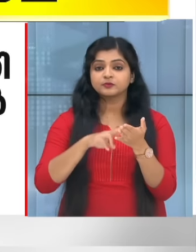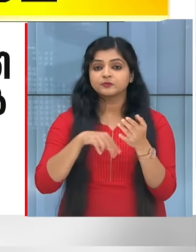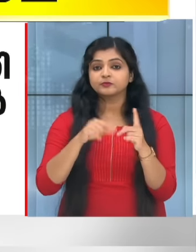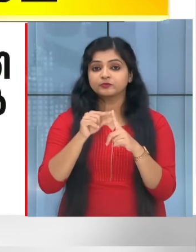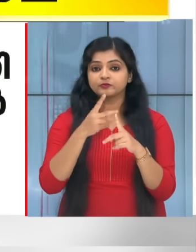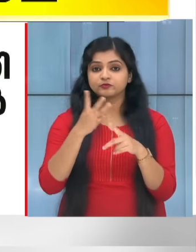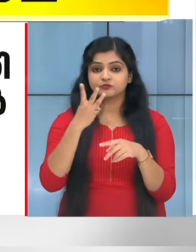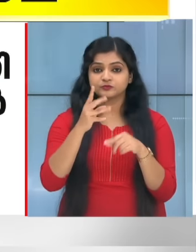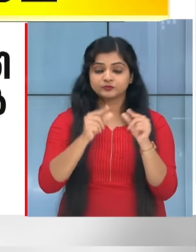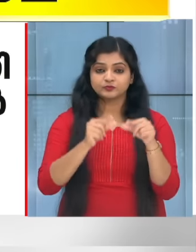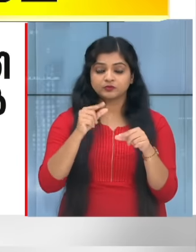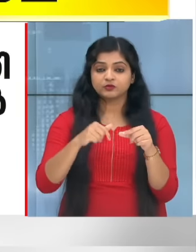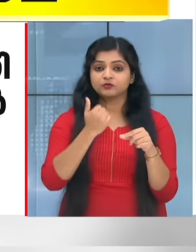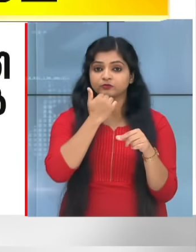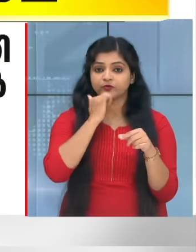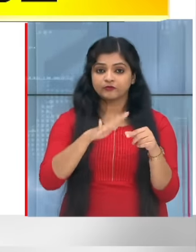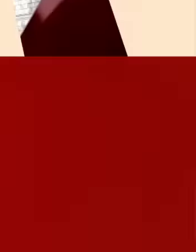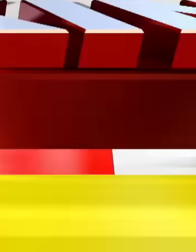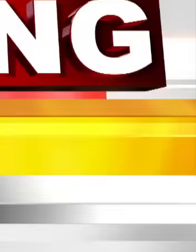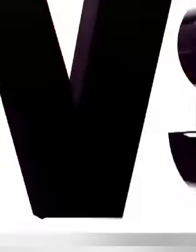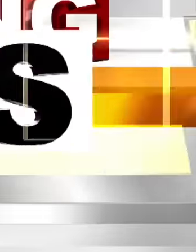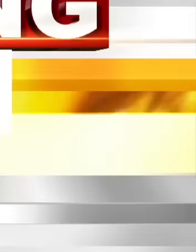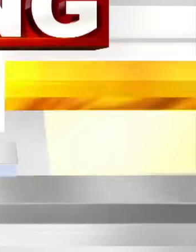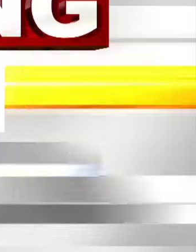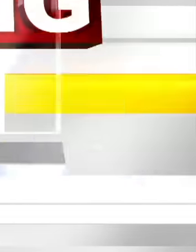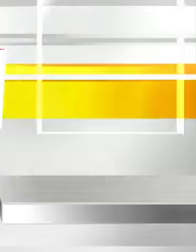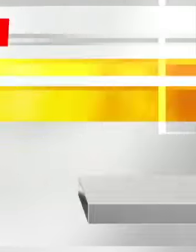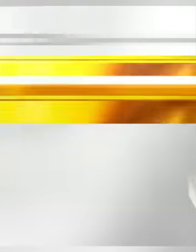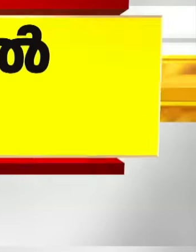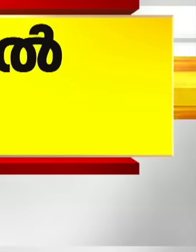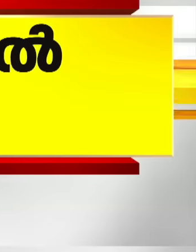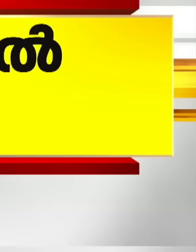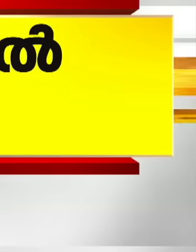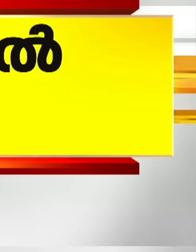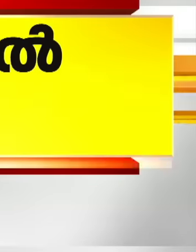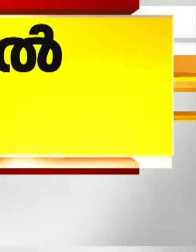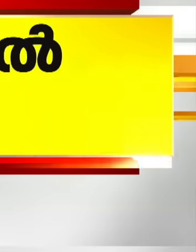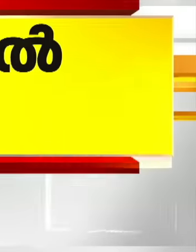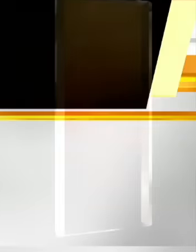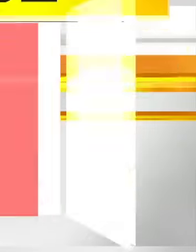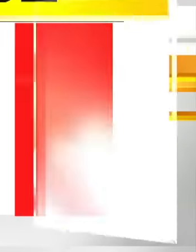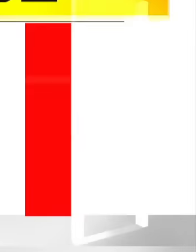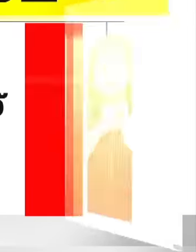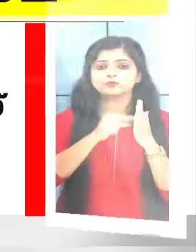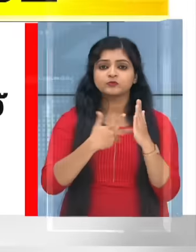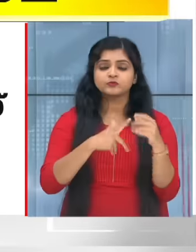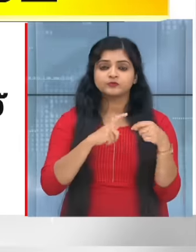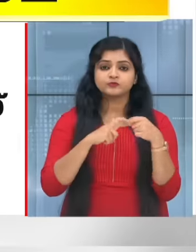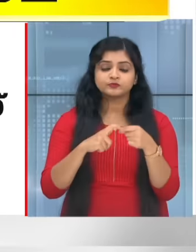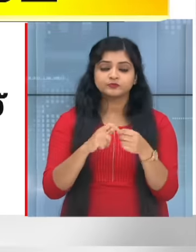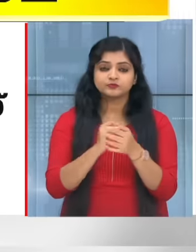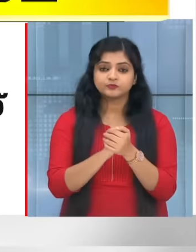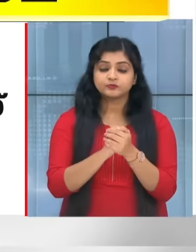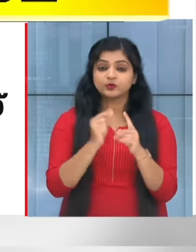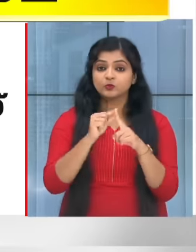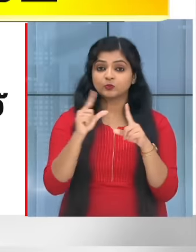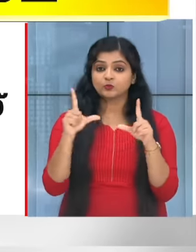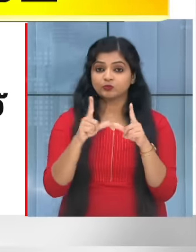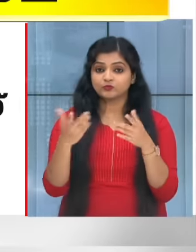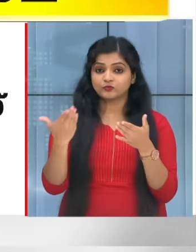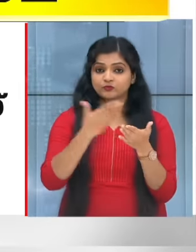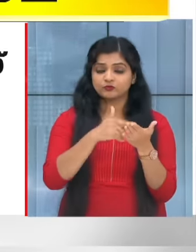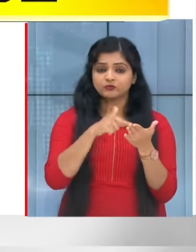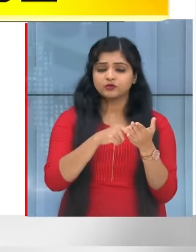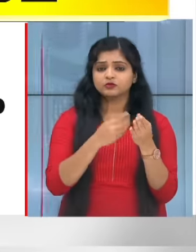ഇപ്പോൾ കോടതി മടക്കിയിരിക്കുന്നത്. എന്തൊക്കെ കാര്യങ്ങളാണ് കോടതി ചൂണ്ടിക്കാണിക്കുന്നത്? രേഖകളിൽ സാങ്കേതിക പ്രശ്നങ്ങളുണ്ടെന്ന് ചൂണ്ടിക്കാട്ടിയാണ്